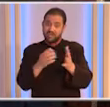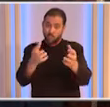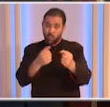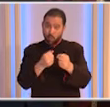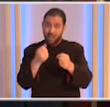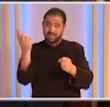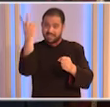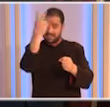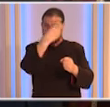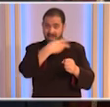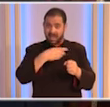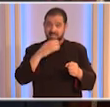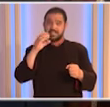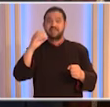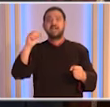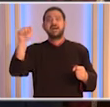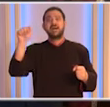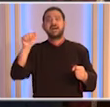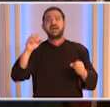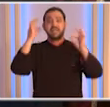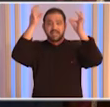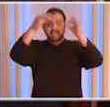trebuie luat și înțeles că